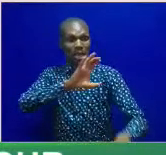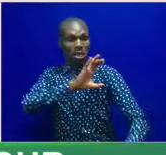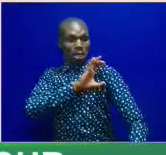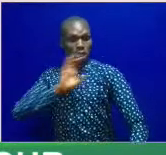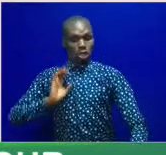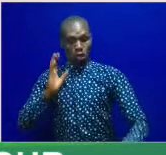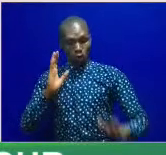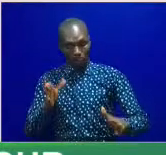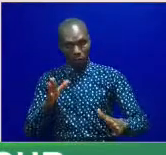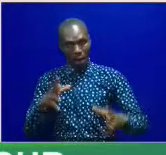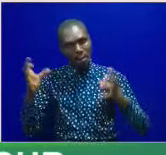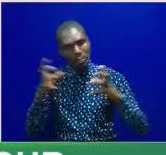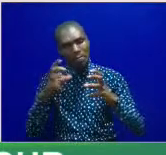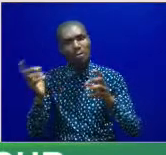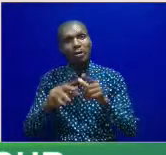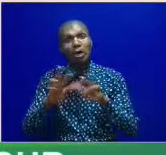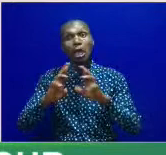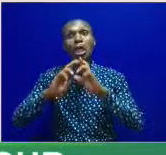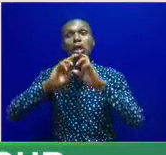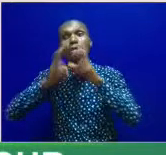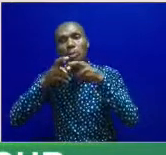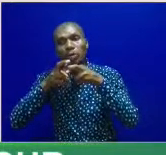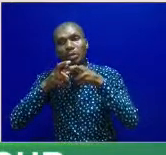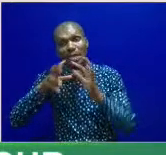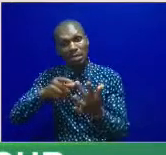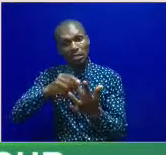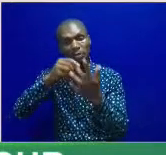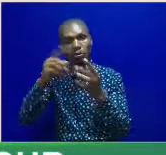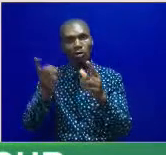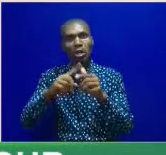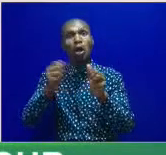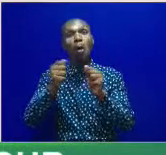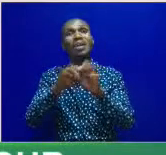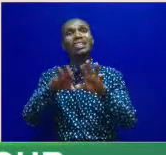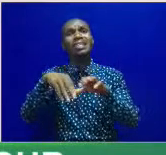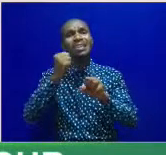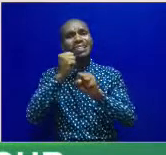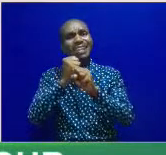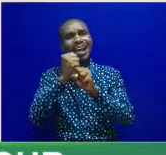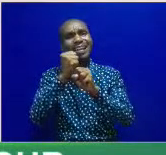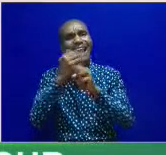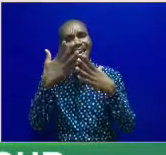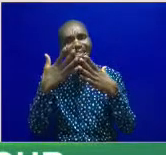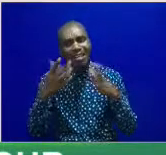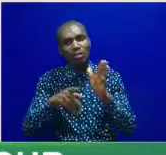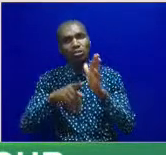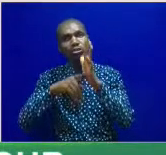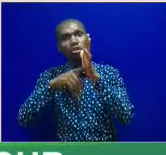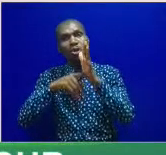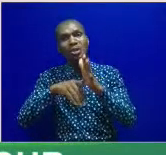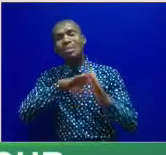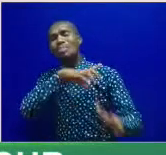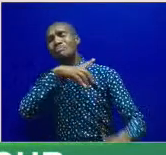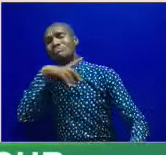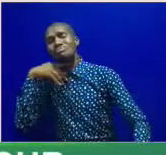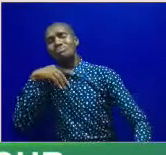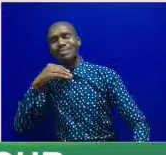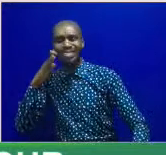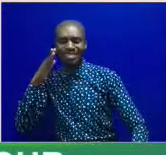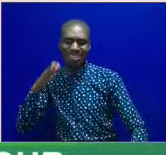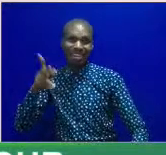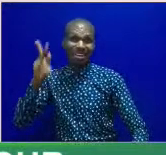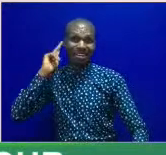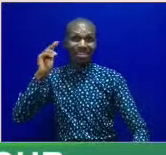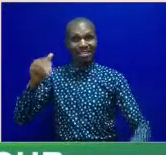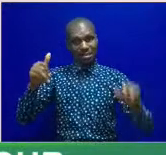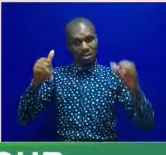kura se kiombege kiwa kagere kubatuka orobati rwa bene. Kubatuka na nebikore ibi abe ilibi koene kiwa abyo boiti anena sorogongo rwa gusi.